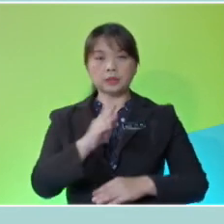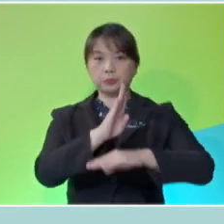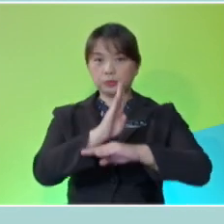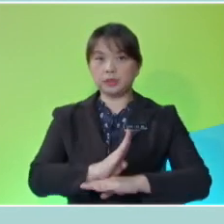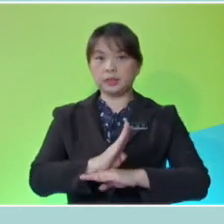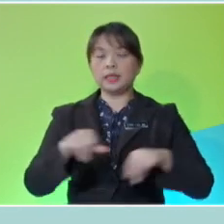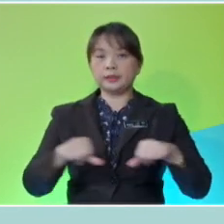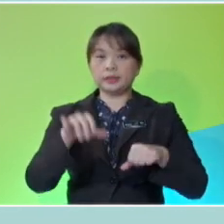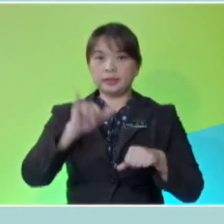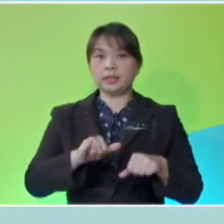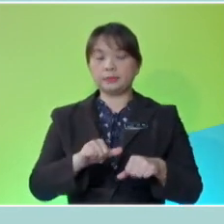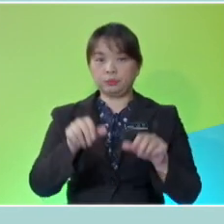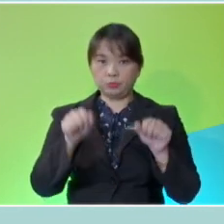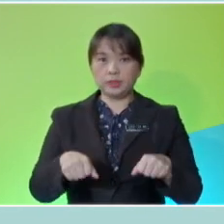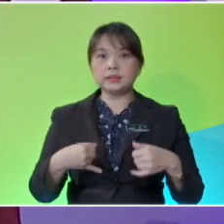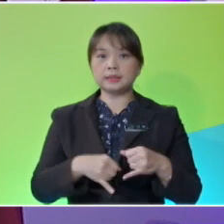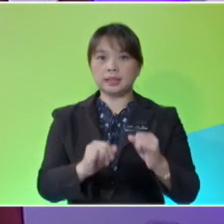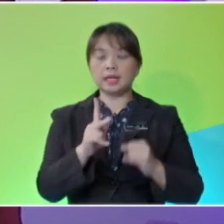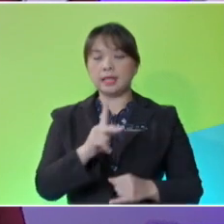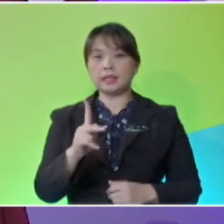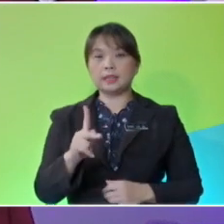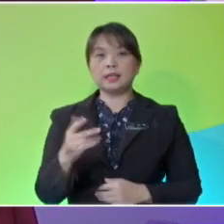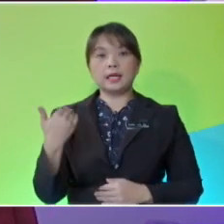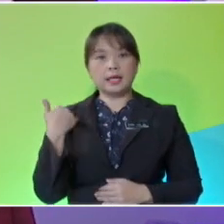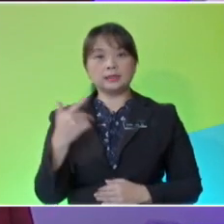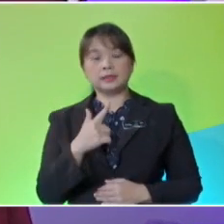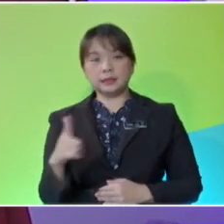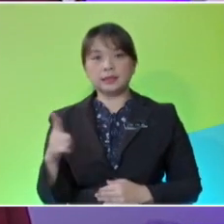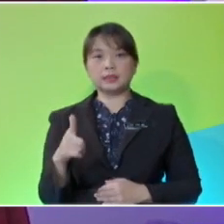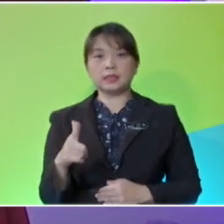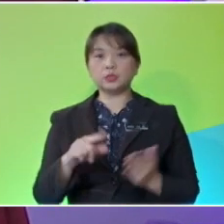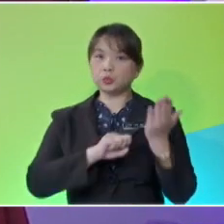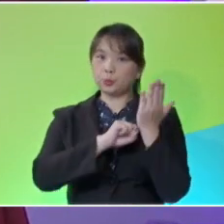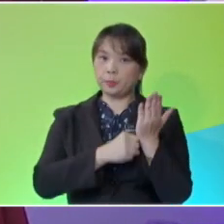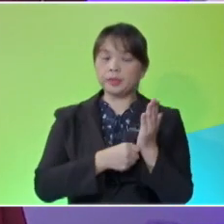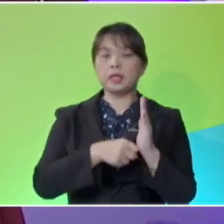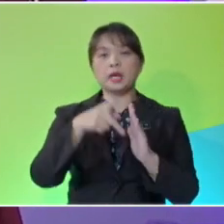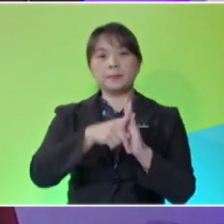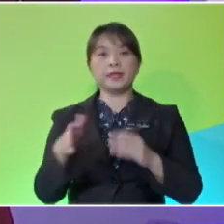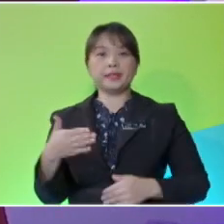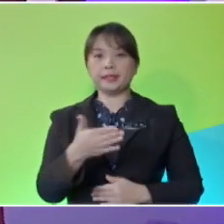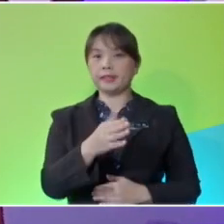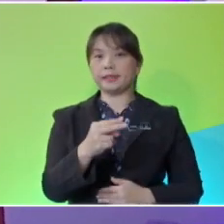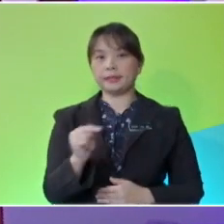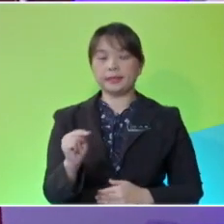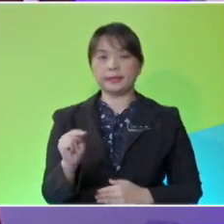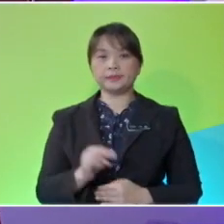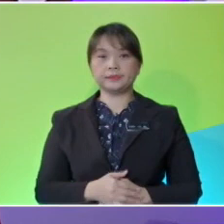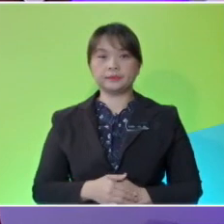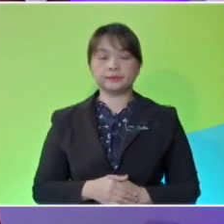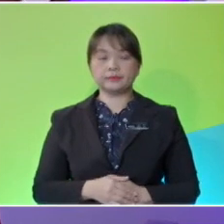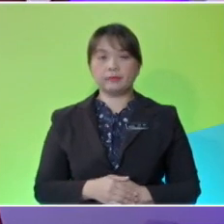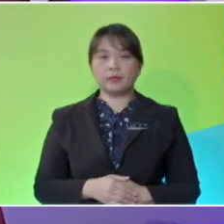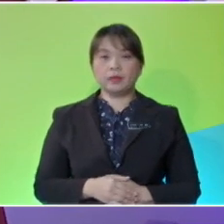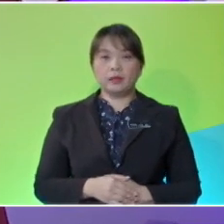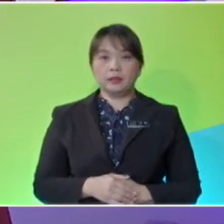kita jalankan adalah seperti sumber air yaitu perikanan Oke kita dapat sumbu perikanan daripada sungai dan juga daripada tasi ada juga air